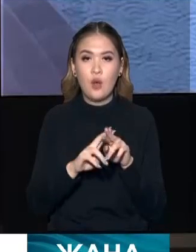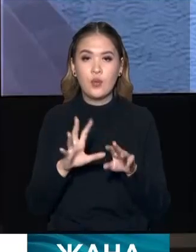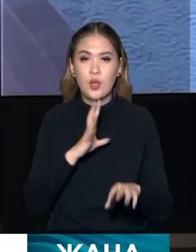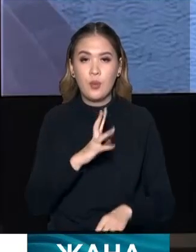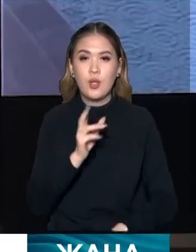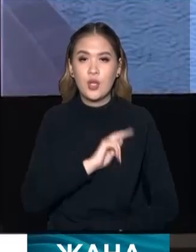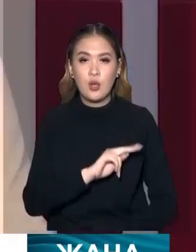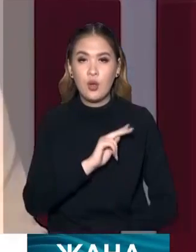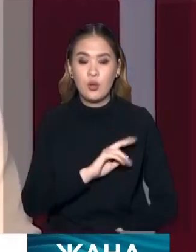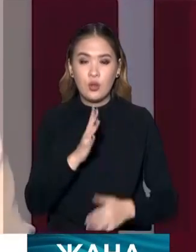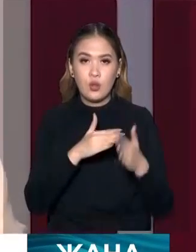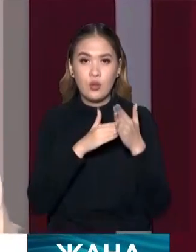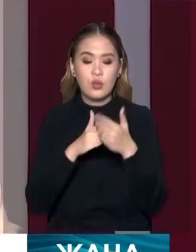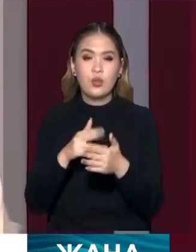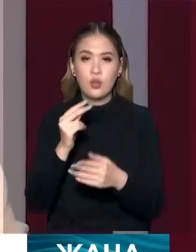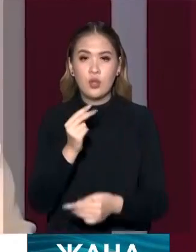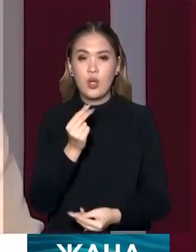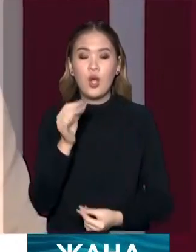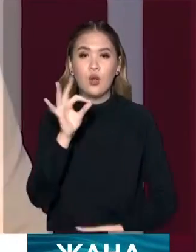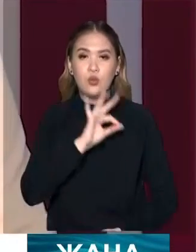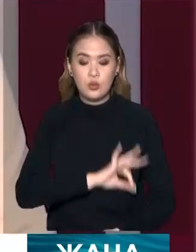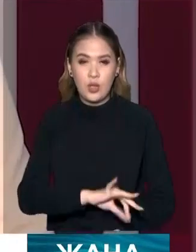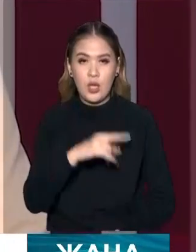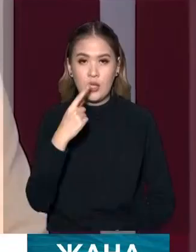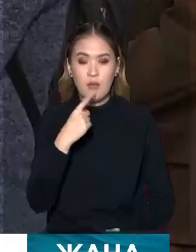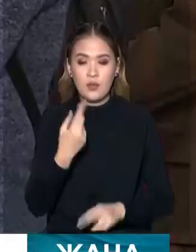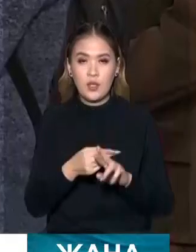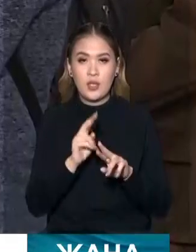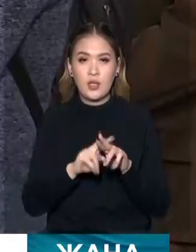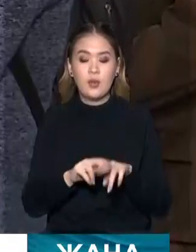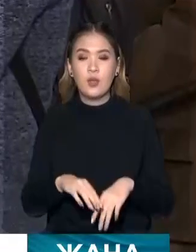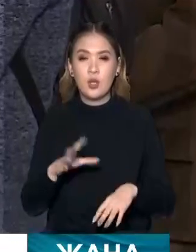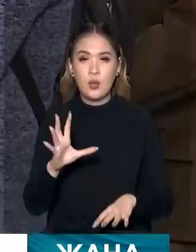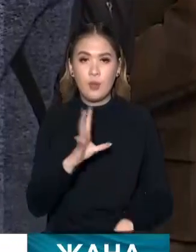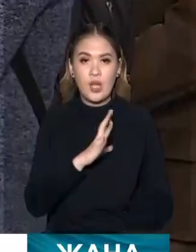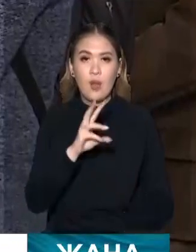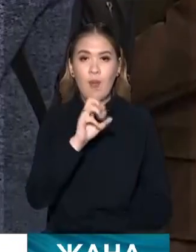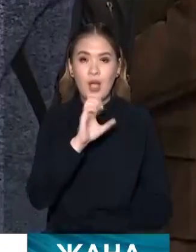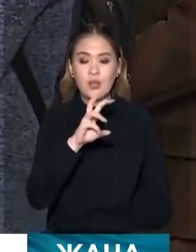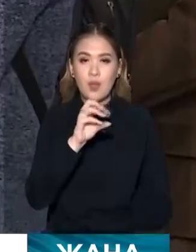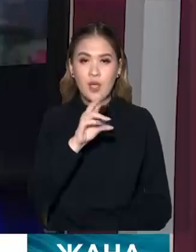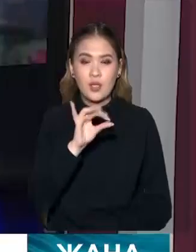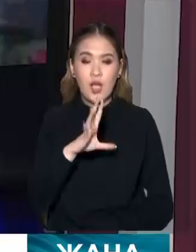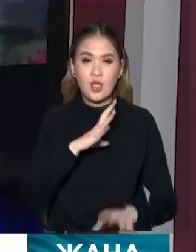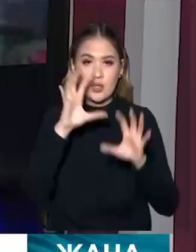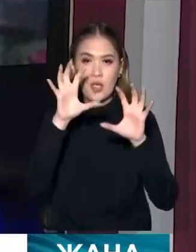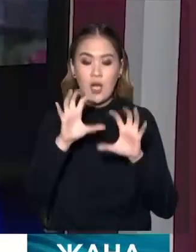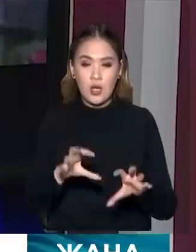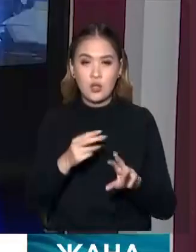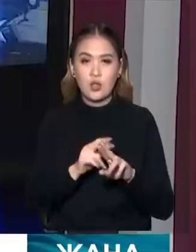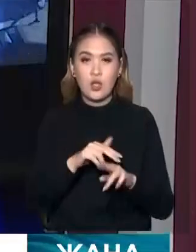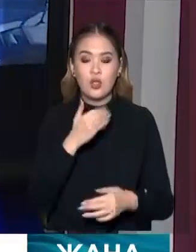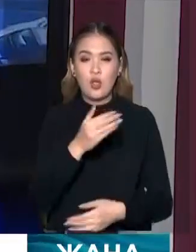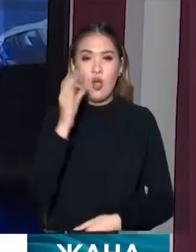дәйекті ақпараттың қолжетімді болуы өте өзекті мәселе екеніне тоқталды. Сондықтан масс-медиа туралы заң жобасында